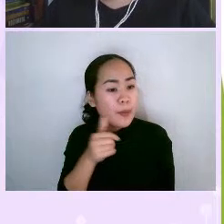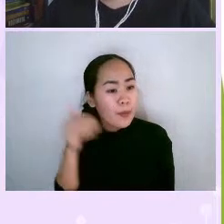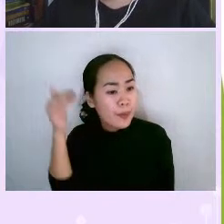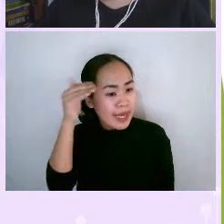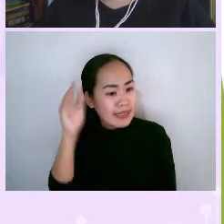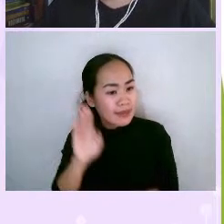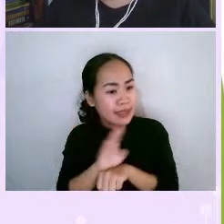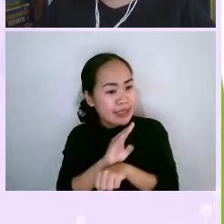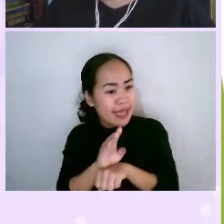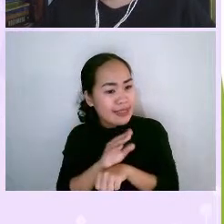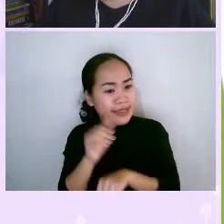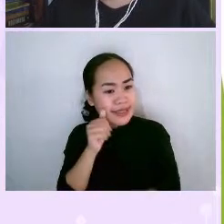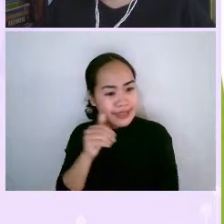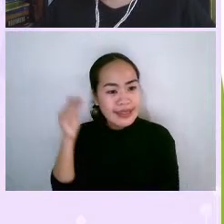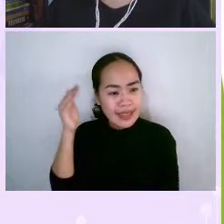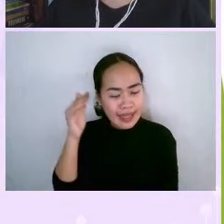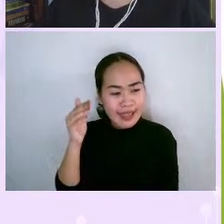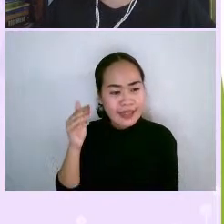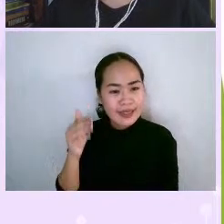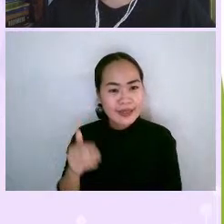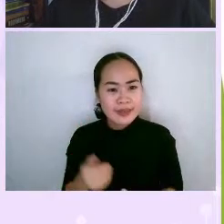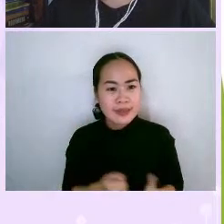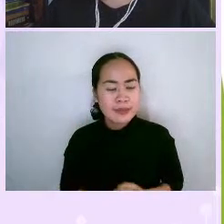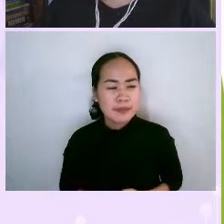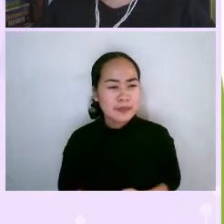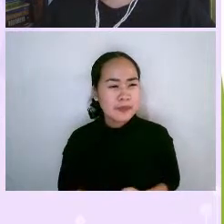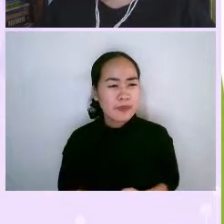or mga